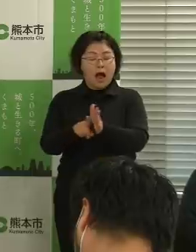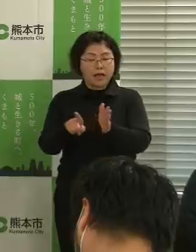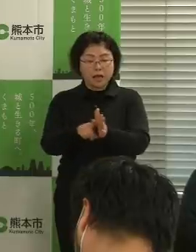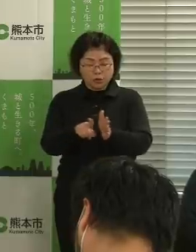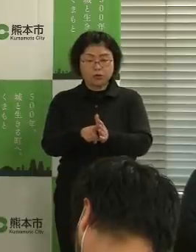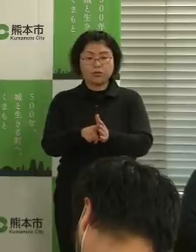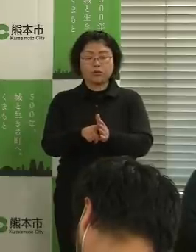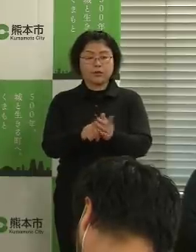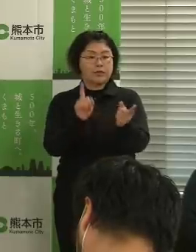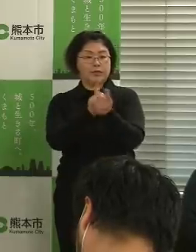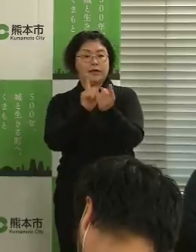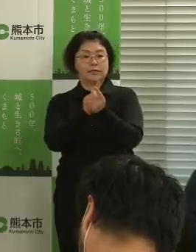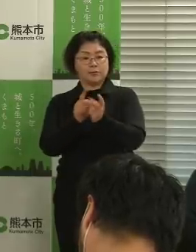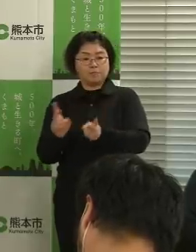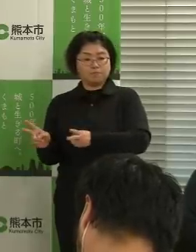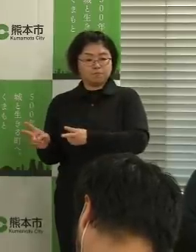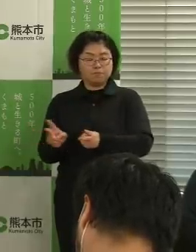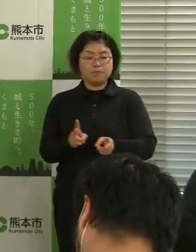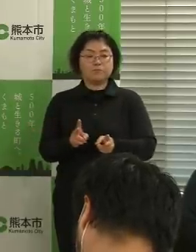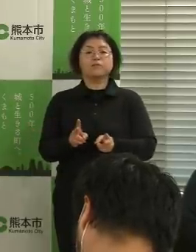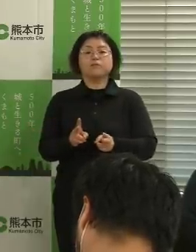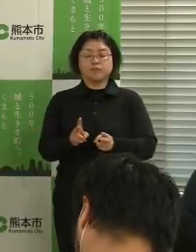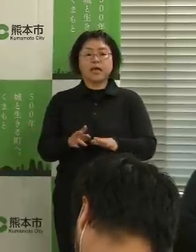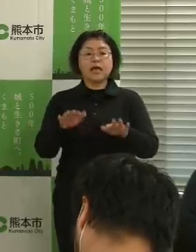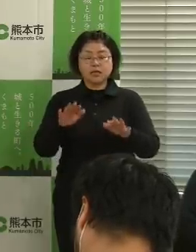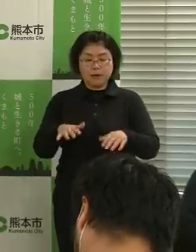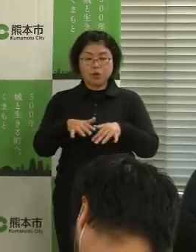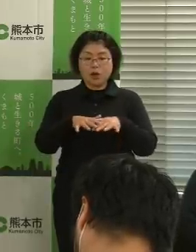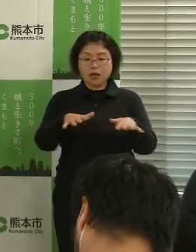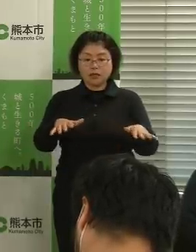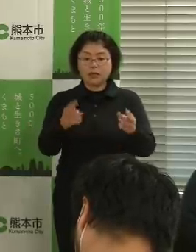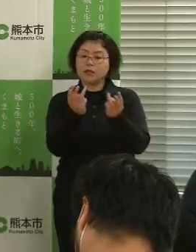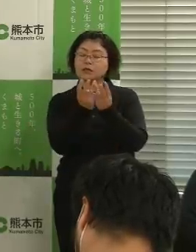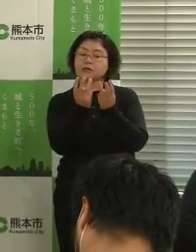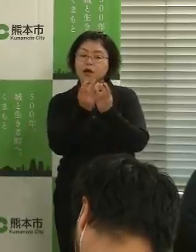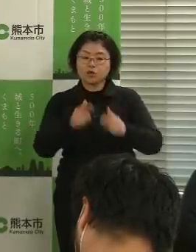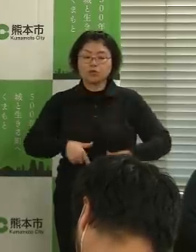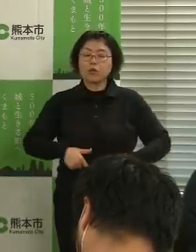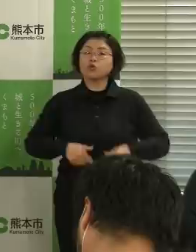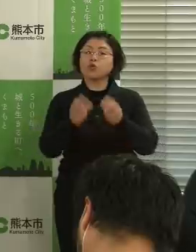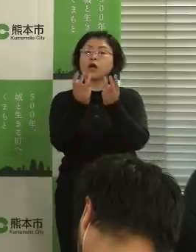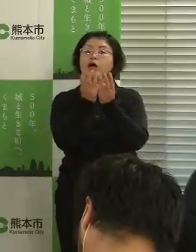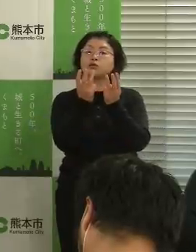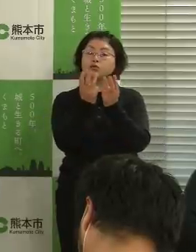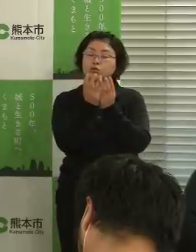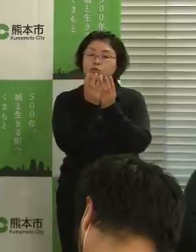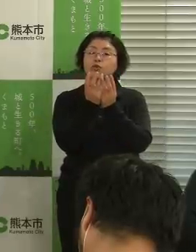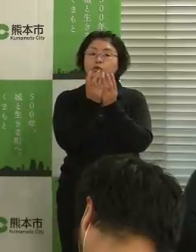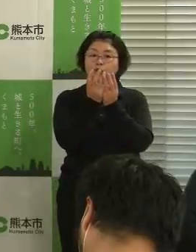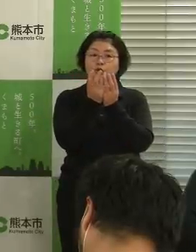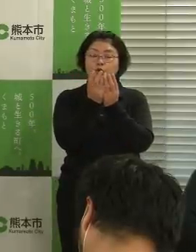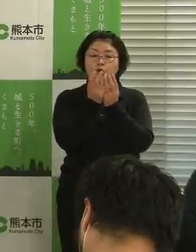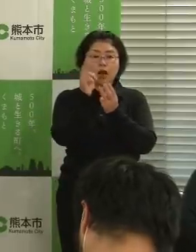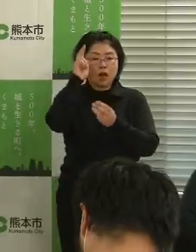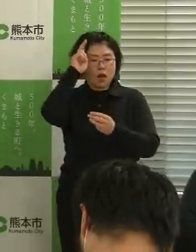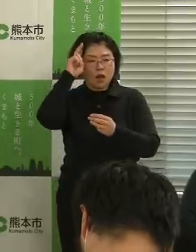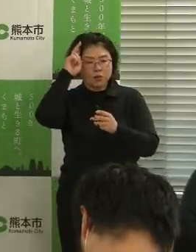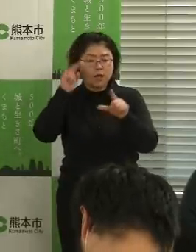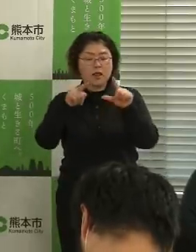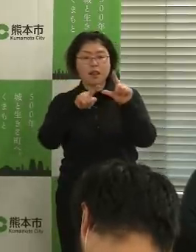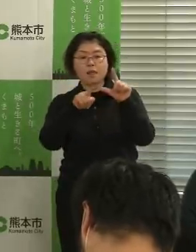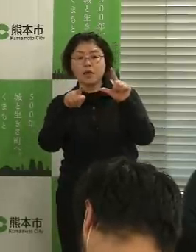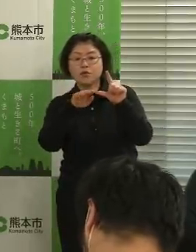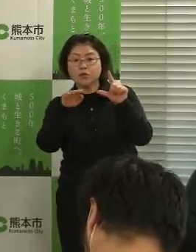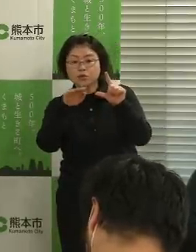対策を講じる、今の感染社のこの熊本でのですね、このリスクレベルをもと